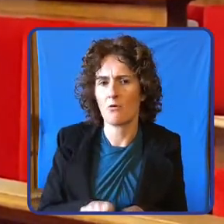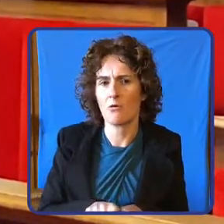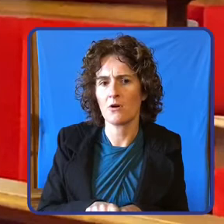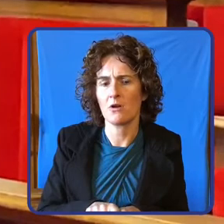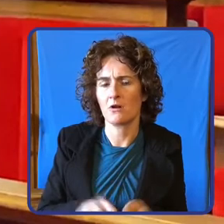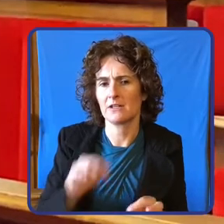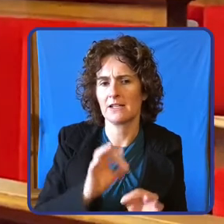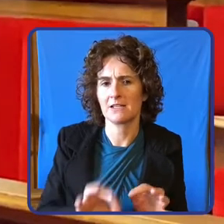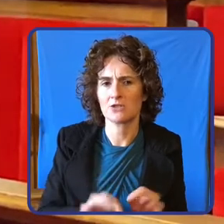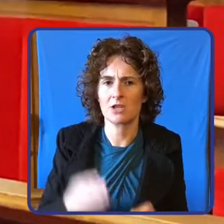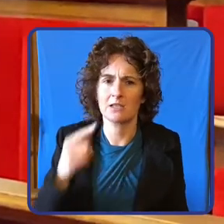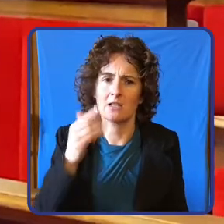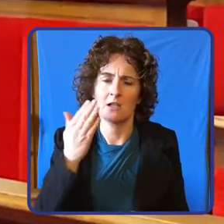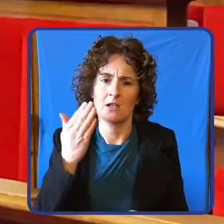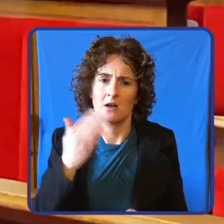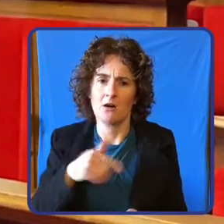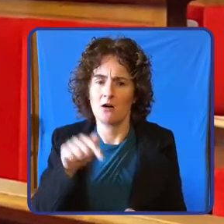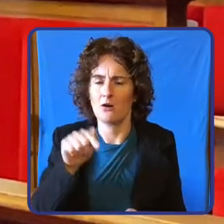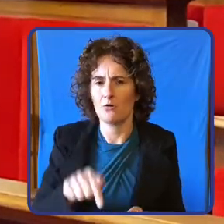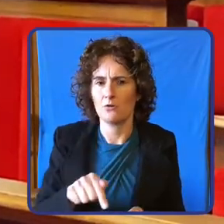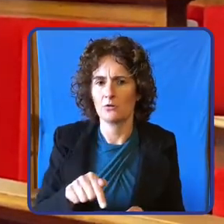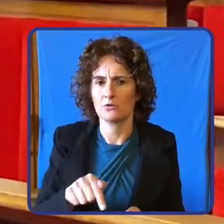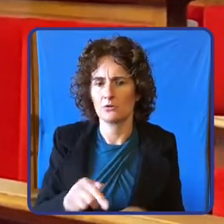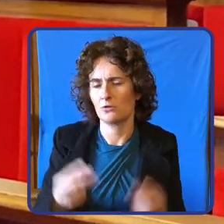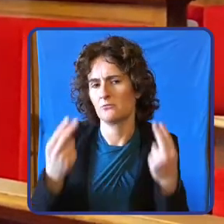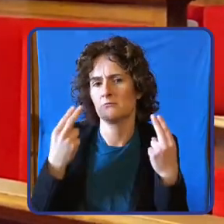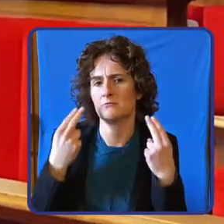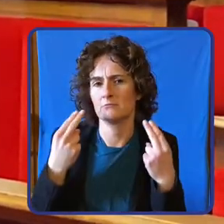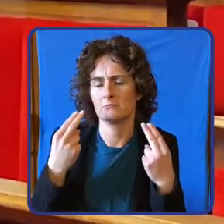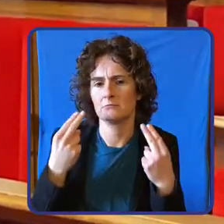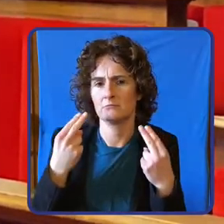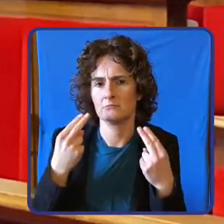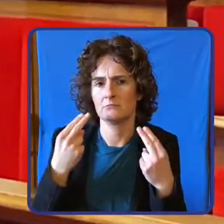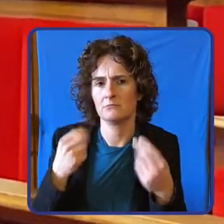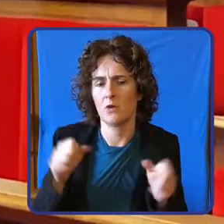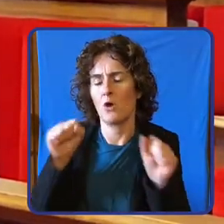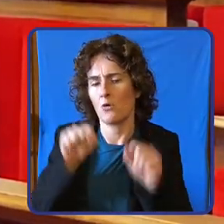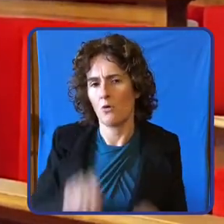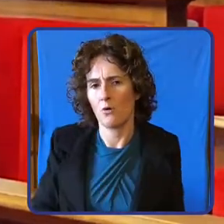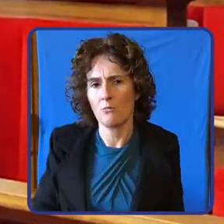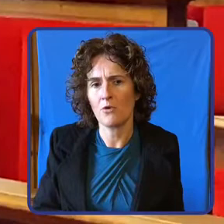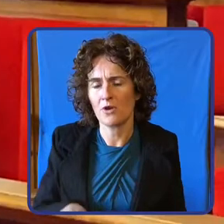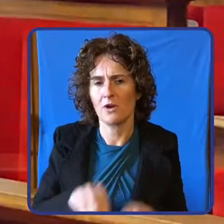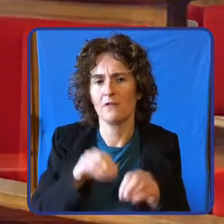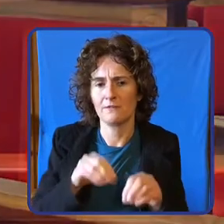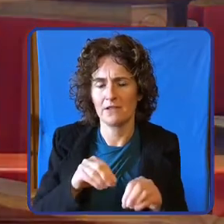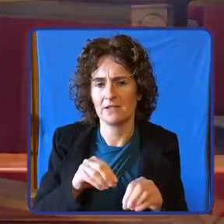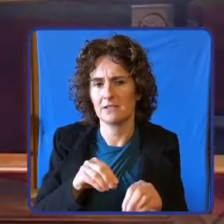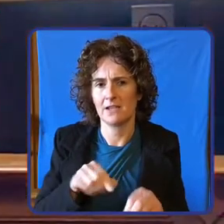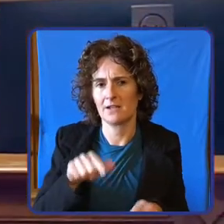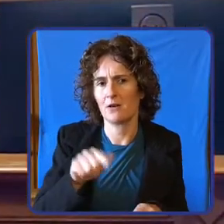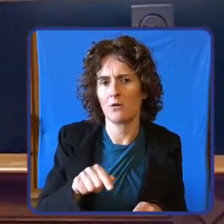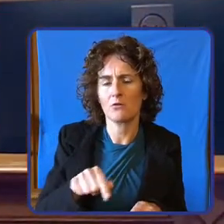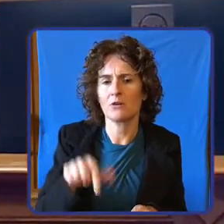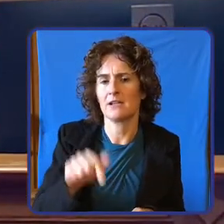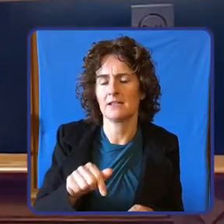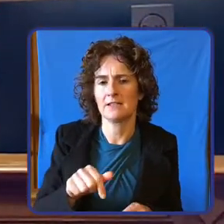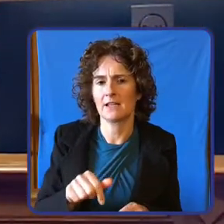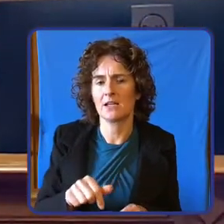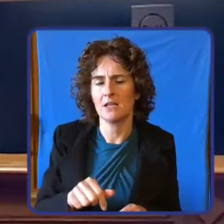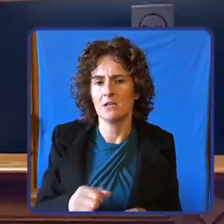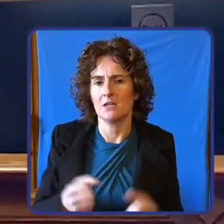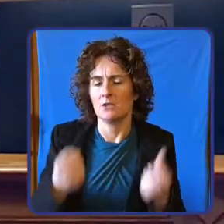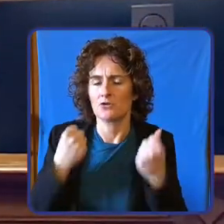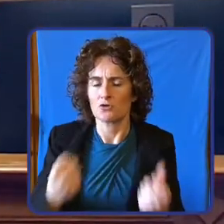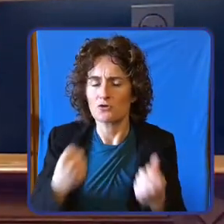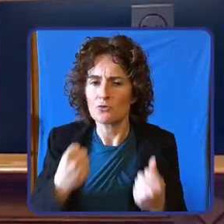jobban komolyan vennék, akkor ennek akár még nemzetközi vízhangja is lehetne. Szerencsére ez a veszély már nem fenyeget minket. Köszönöm. Köszönöm szépen. Hát valójában